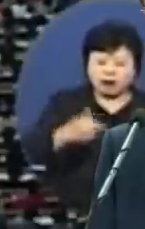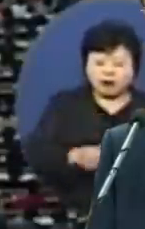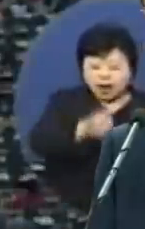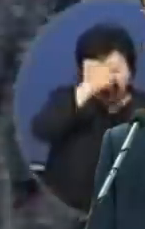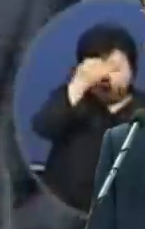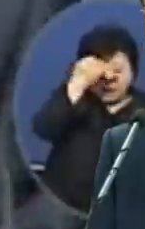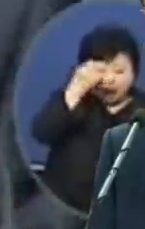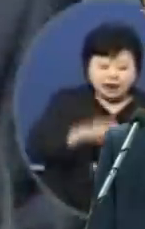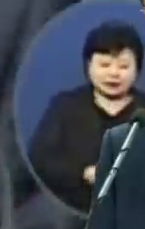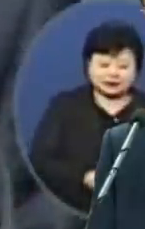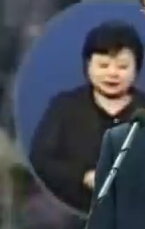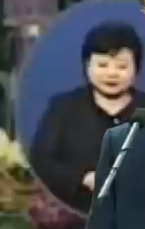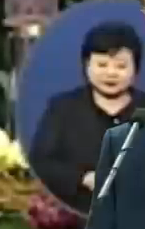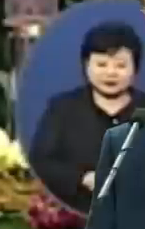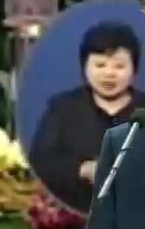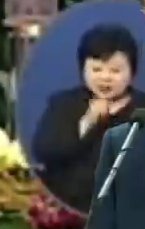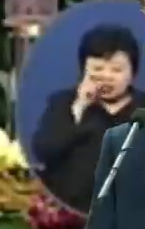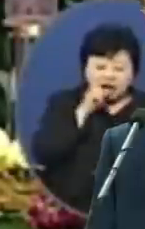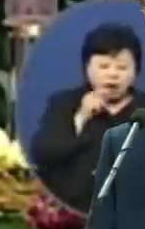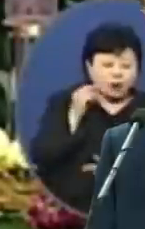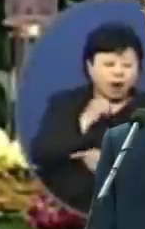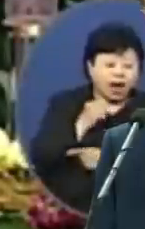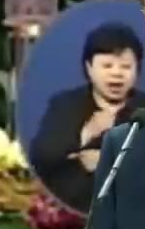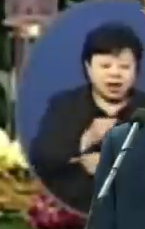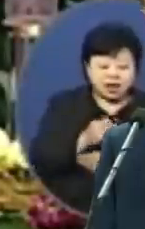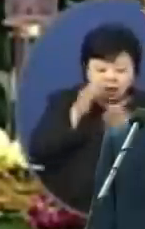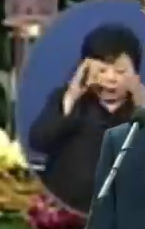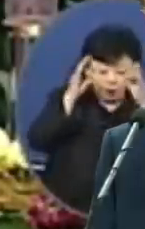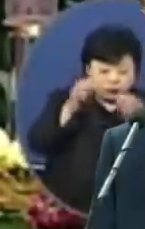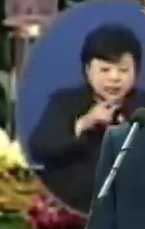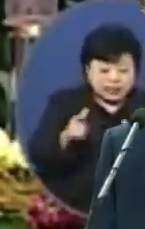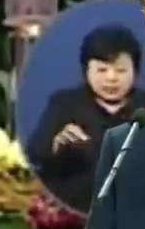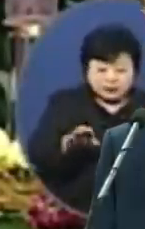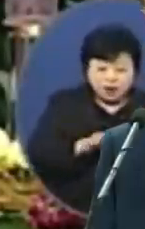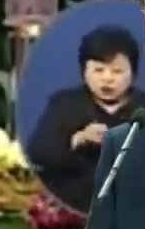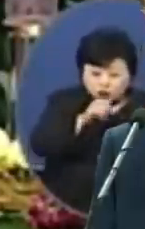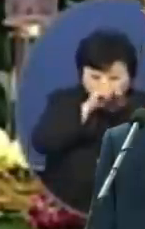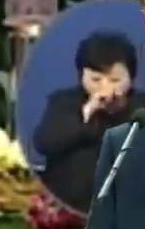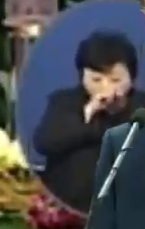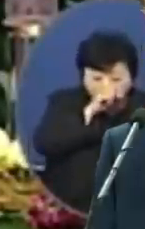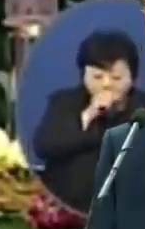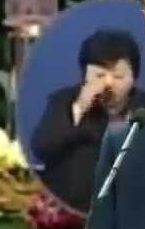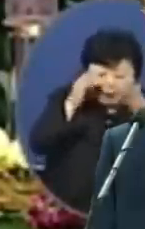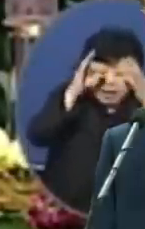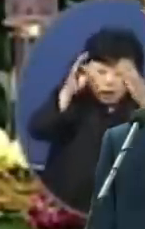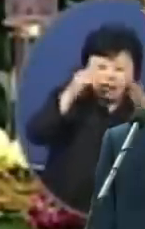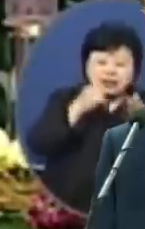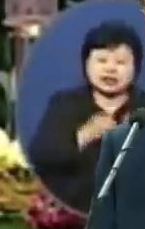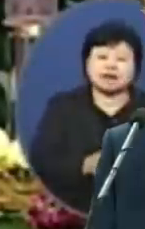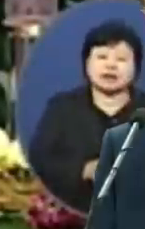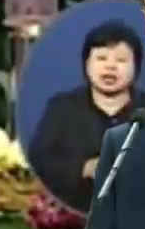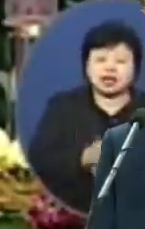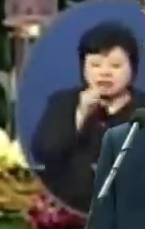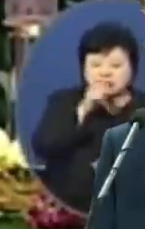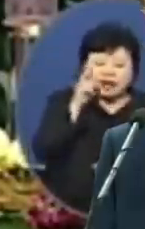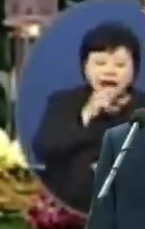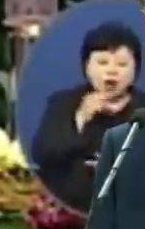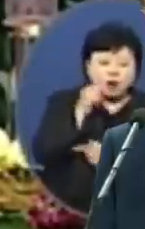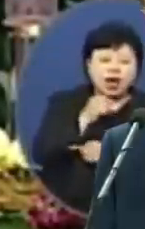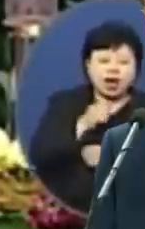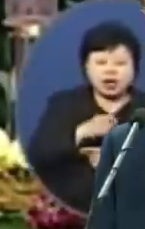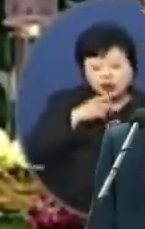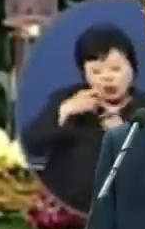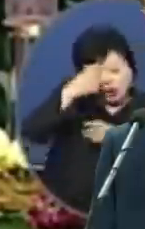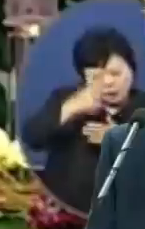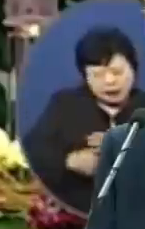아담과 하와도 선악과를 바라보지 않았으면 좋았을 것인데 바라보니까 선악과에게 끌려가서